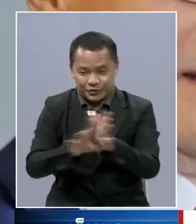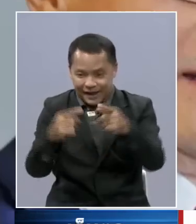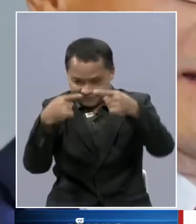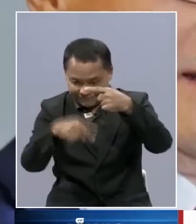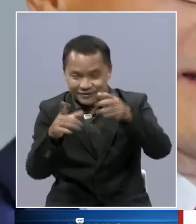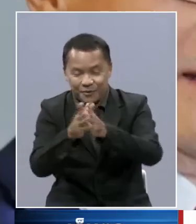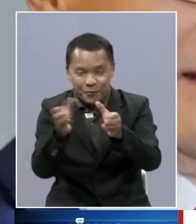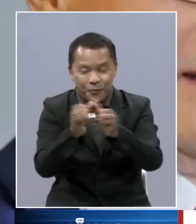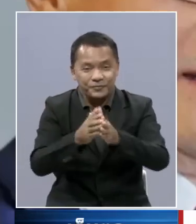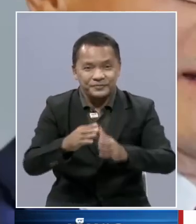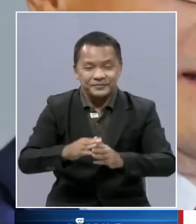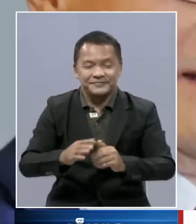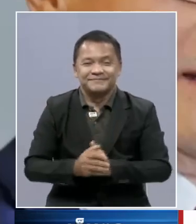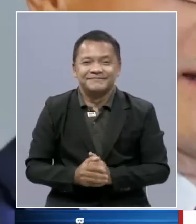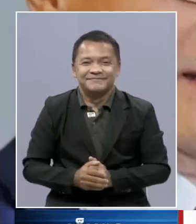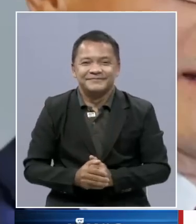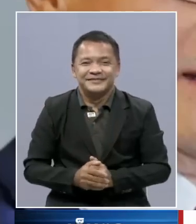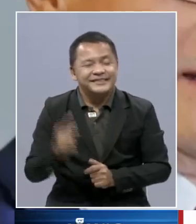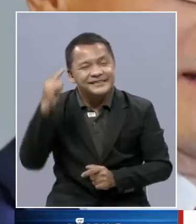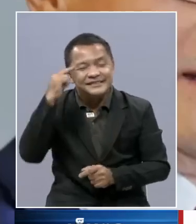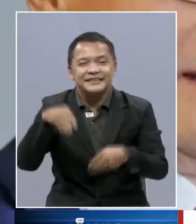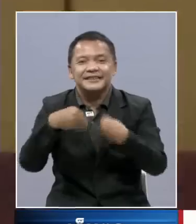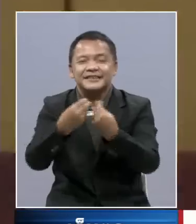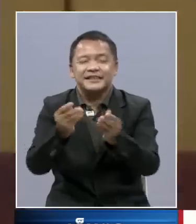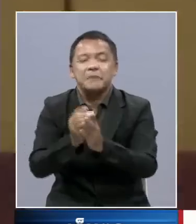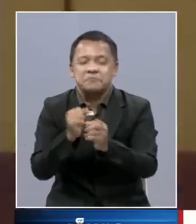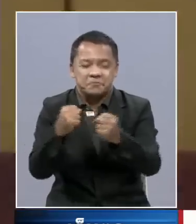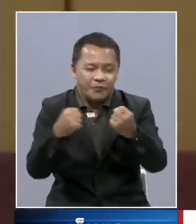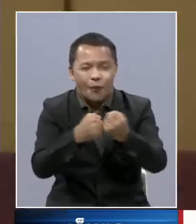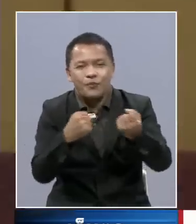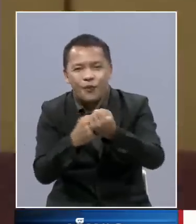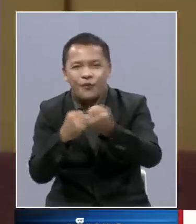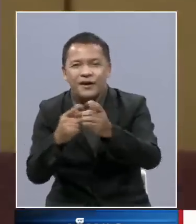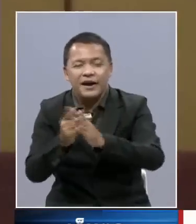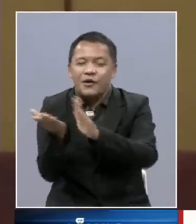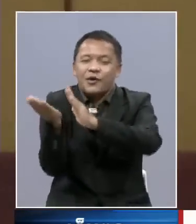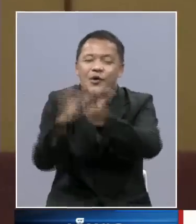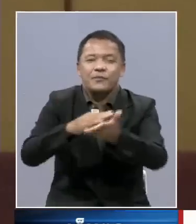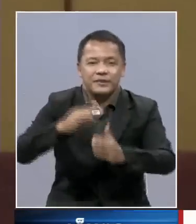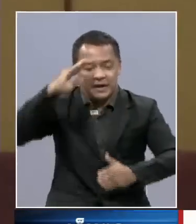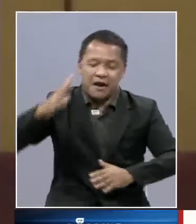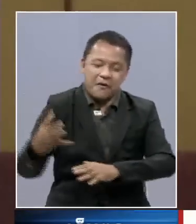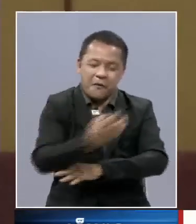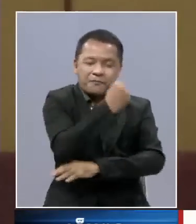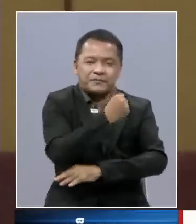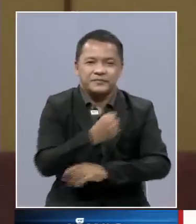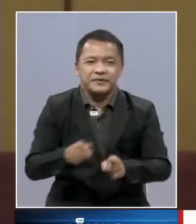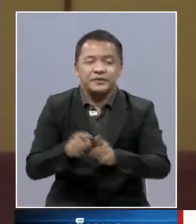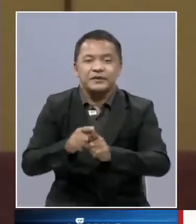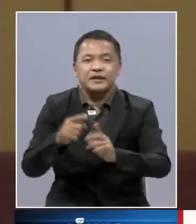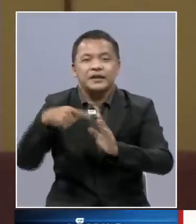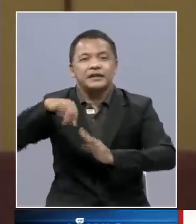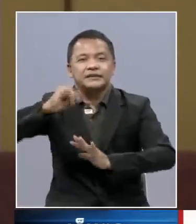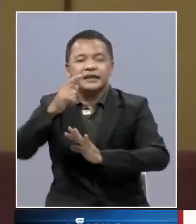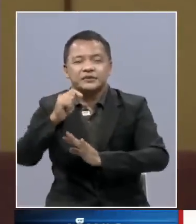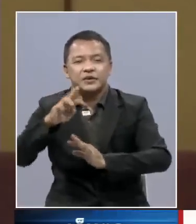จทุกฝ่ายเลยอะนะฮะ คือมันก็เป็นสิ่งที่เขาก็สู้กันมาใช่ไหมหวังที่จะล้มการสืบทอดอำนาจอะไรก็แล้วแต่ แล้วของคุณจตุรงค์ก็ไปสอด